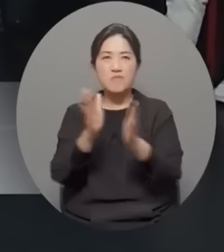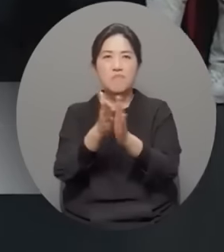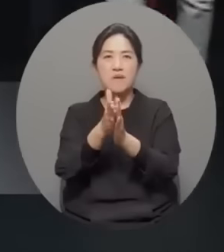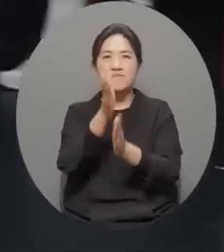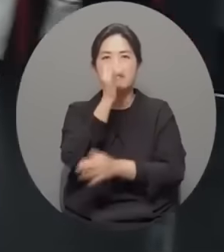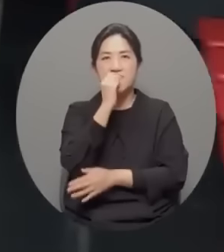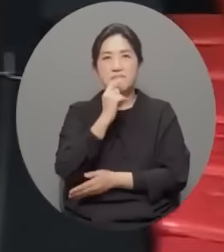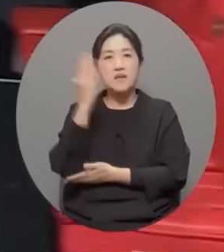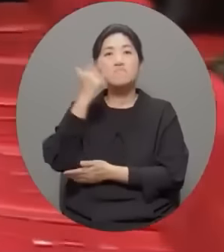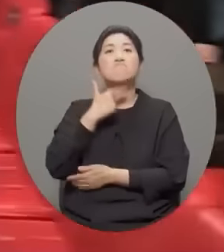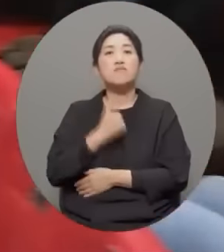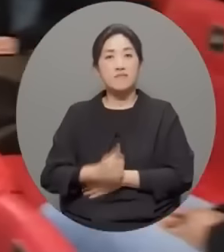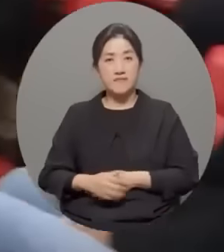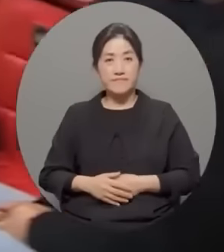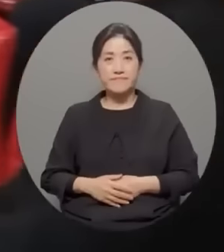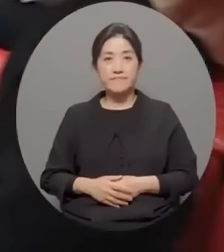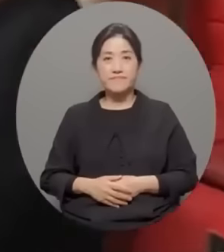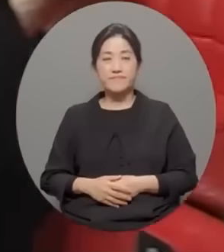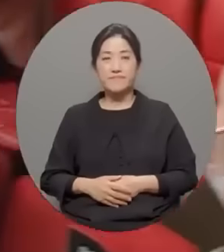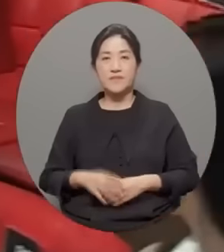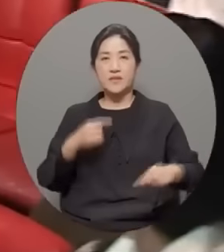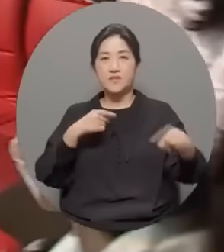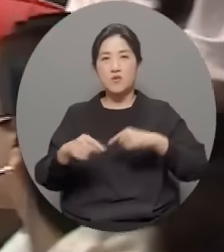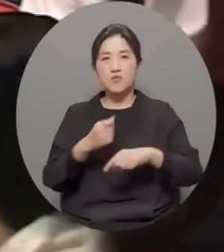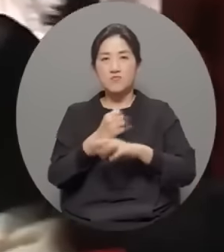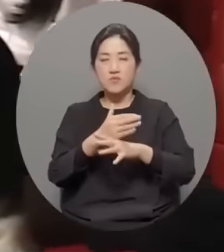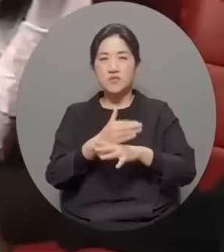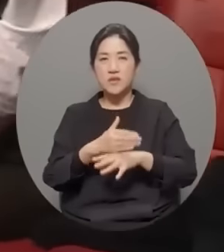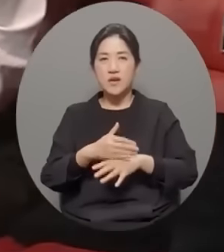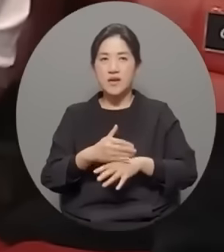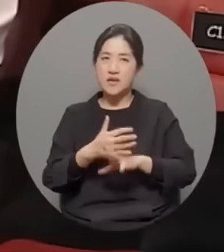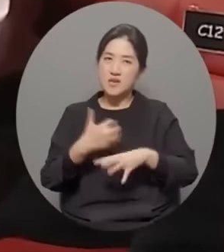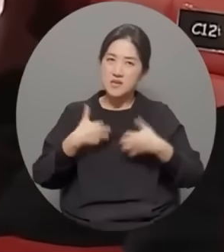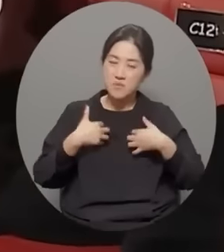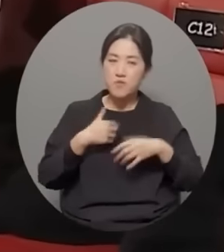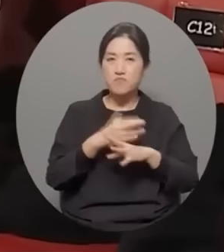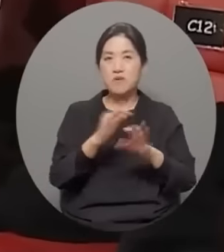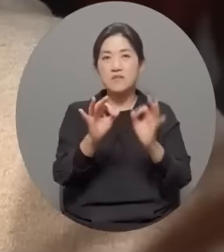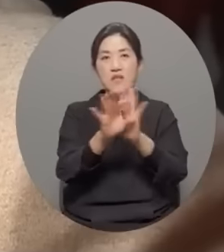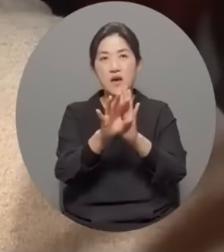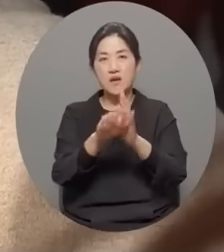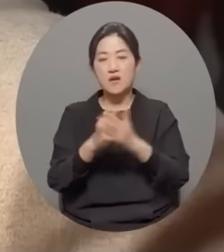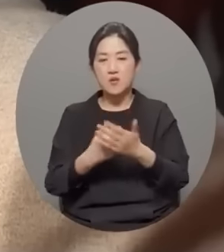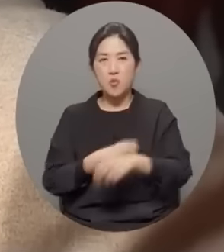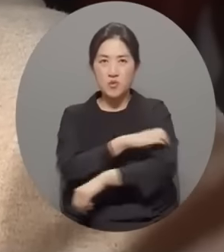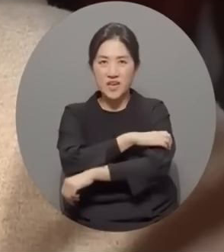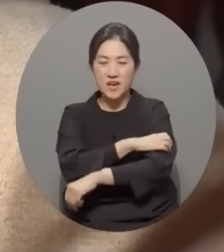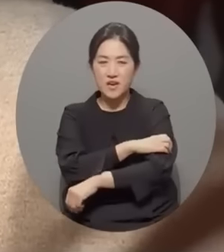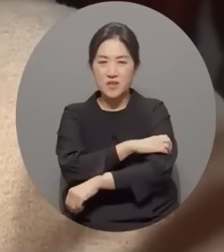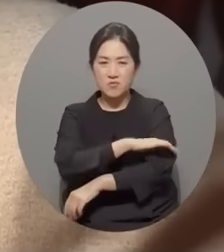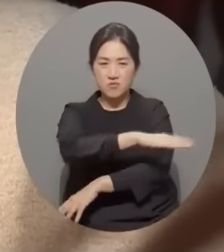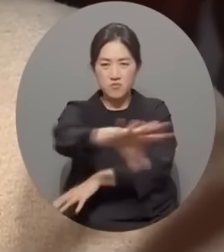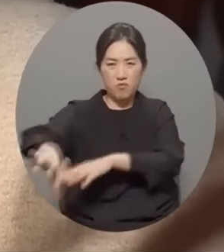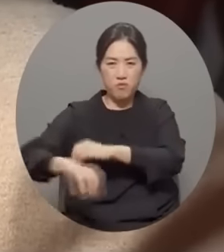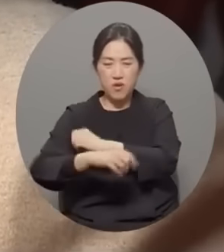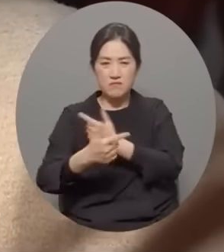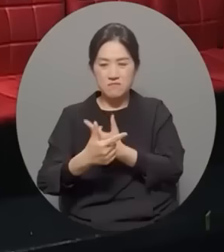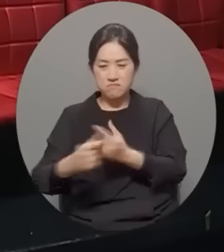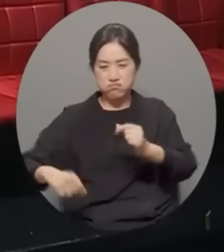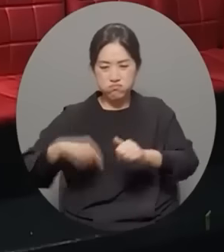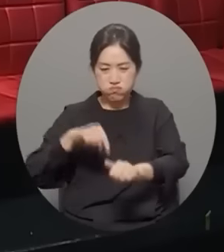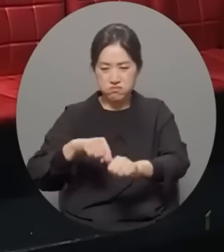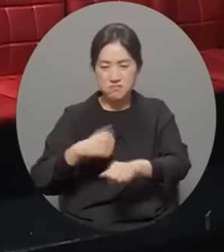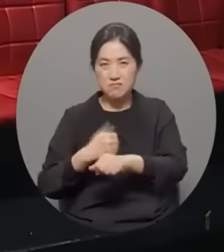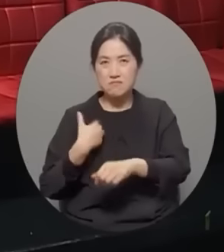있다고 밝혔습니다. 정치 풍자 코미디 프로그램이 사라지는 것은 독재 내지 전체주의에 가깝다는